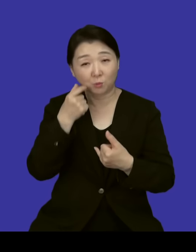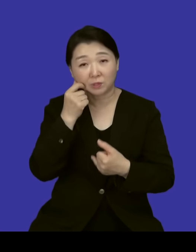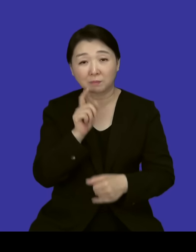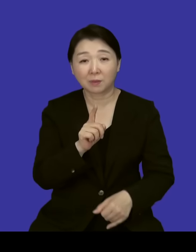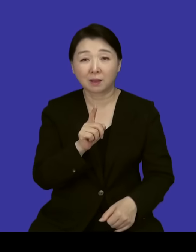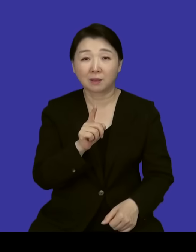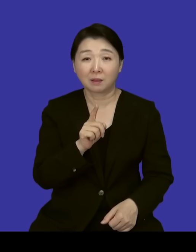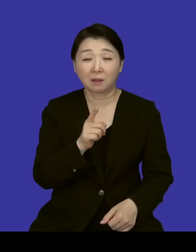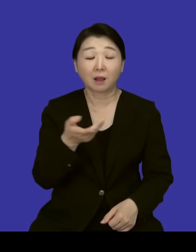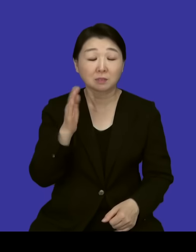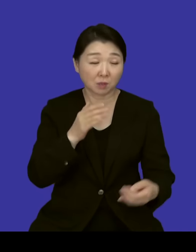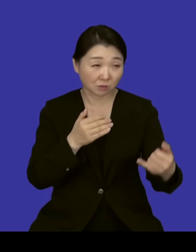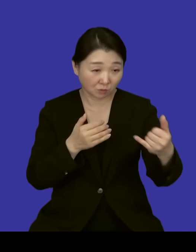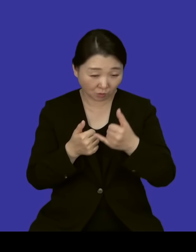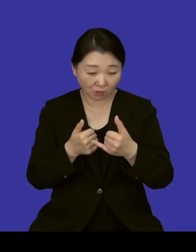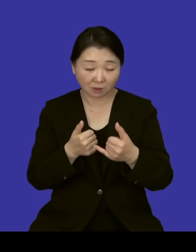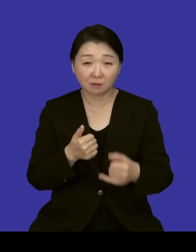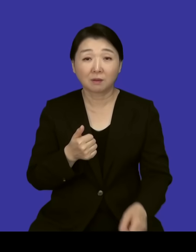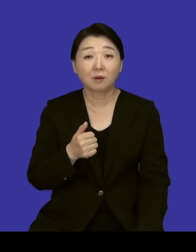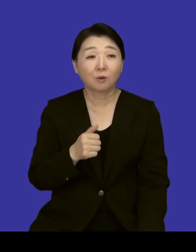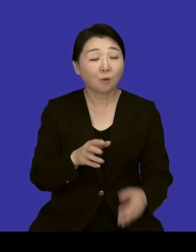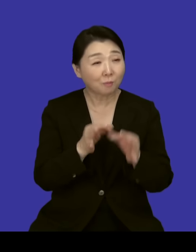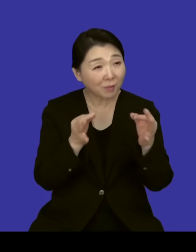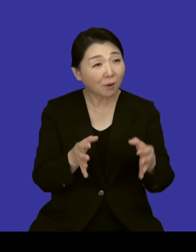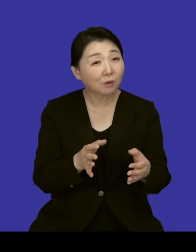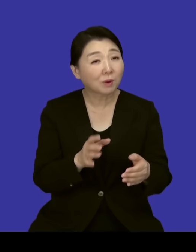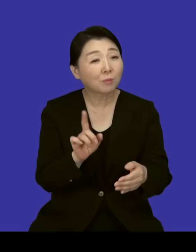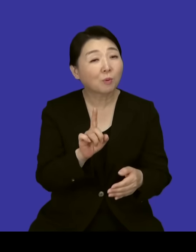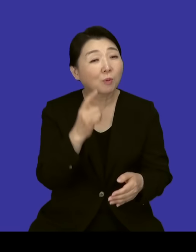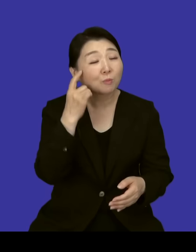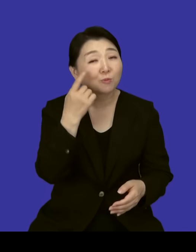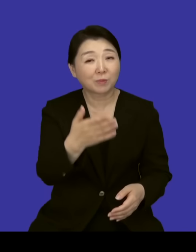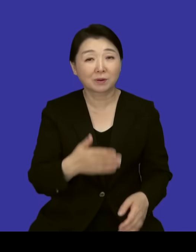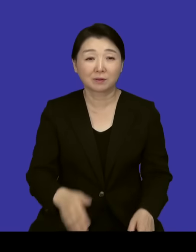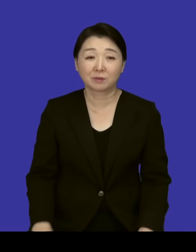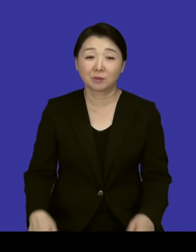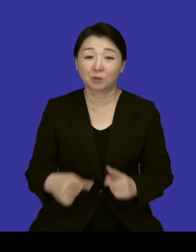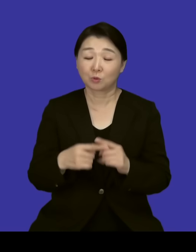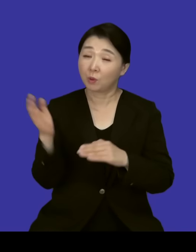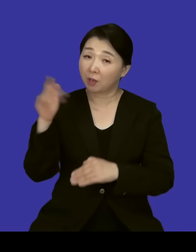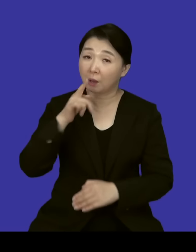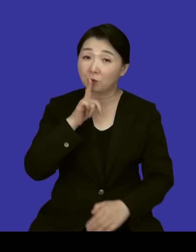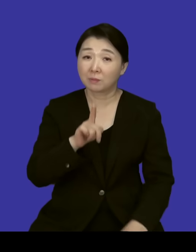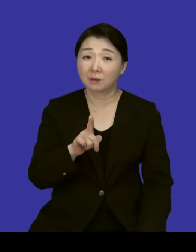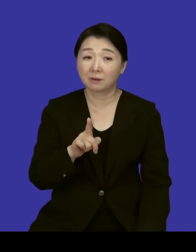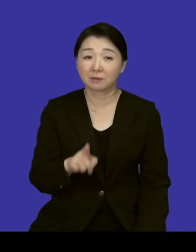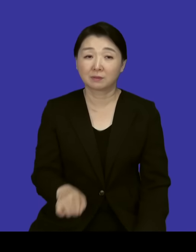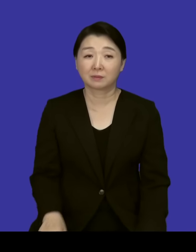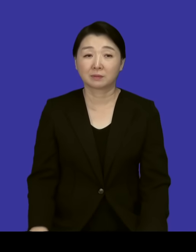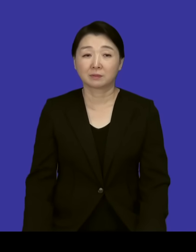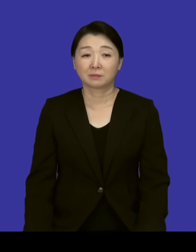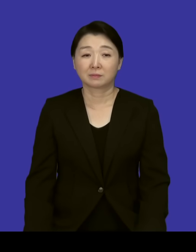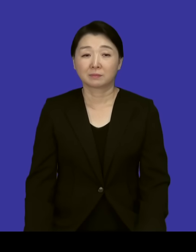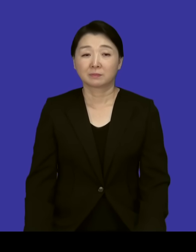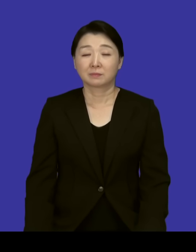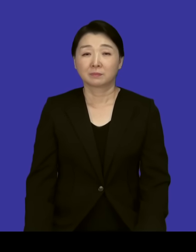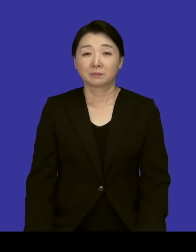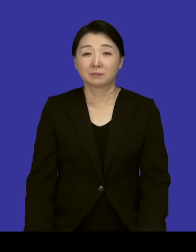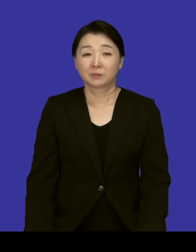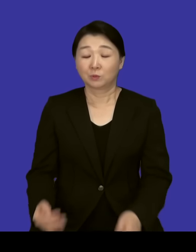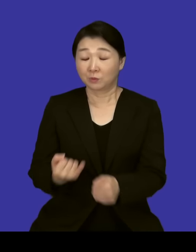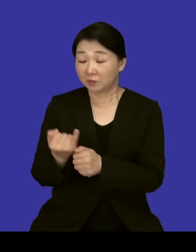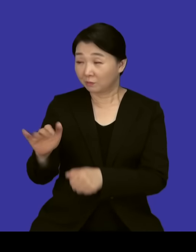생각했는데 전화가 온 거예요. 예. 그래 오랜만이야 어떤 일이야 했더니 교회를 가자는 거예요. 그래서